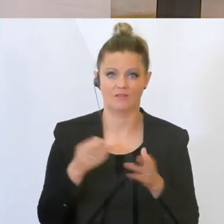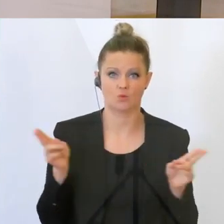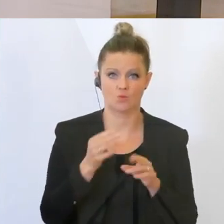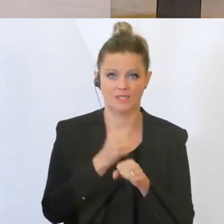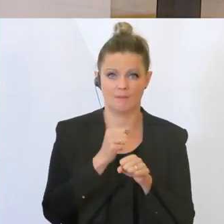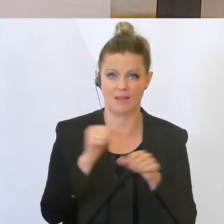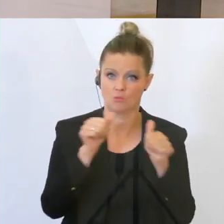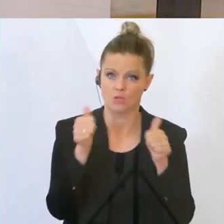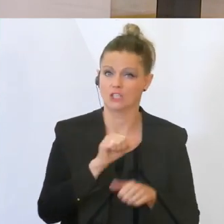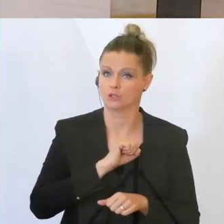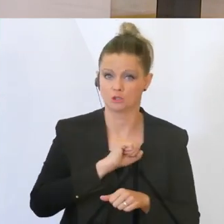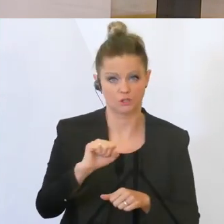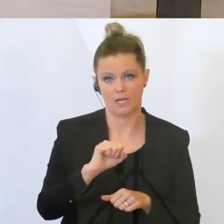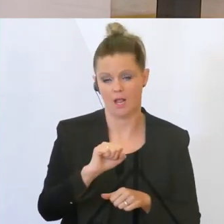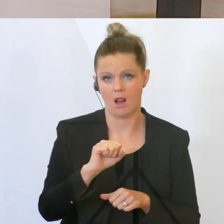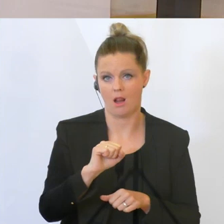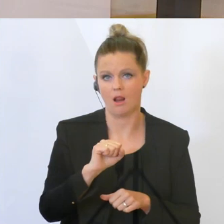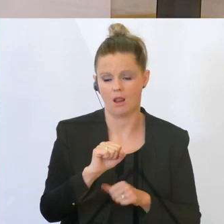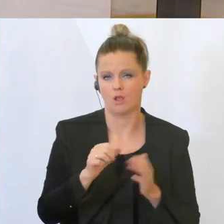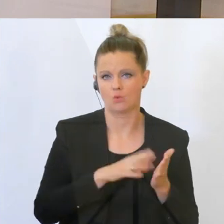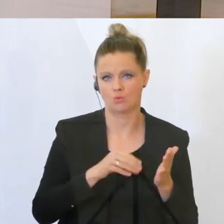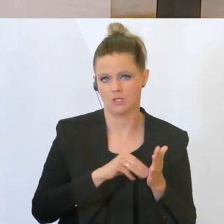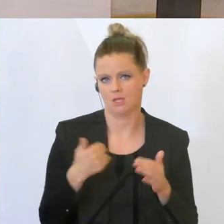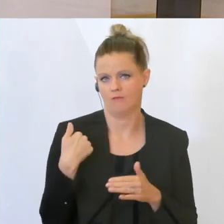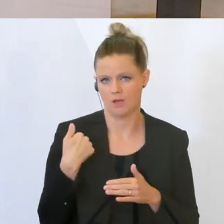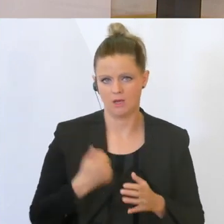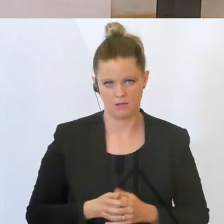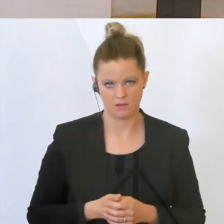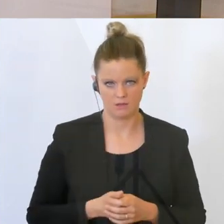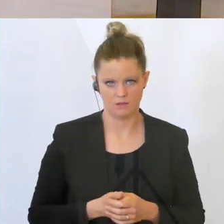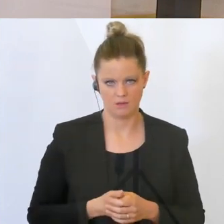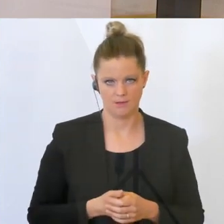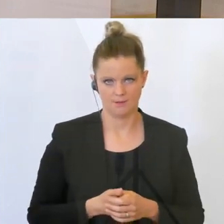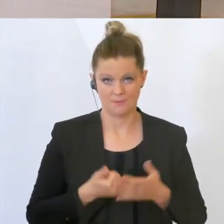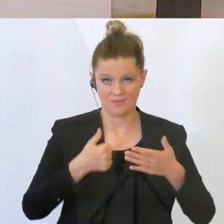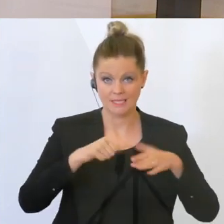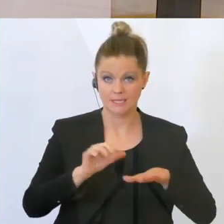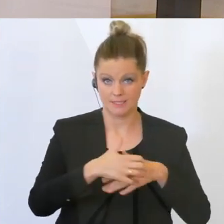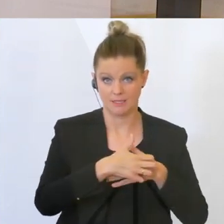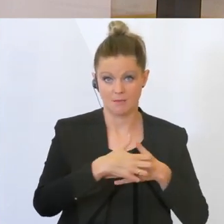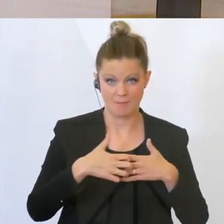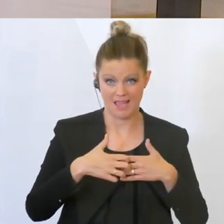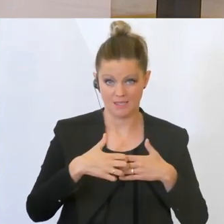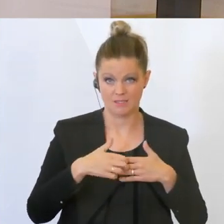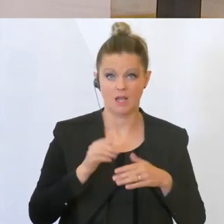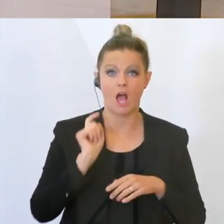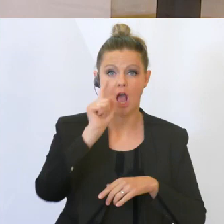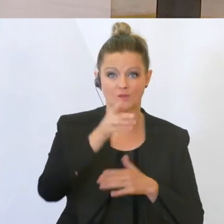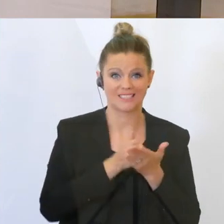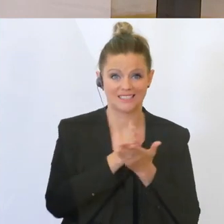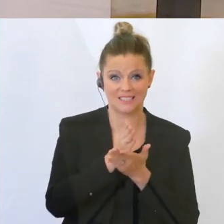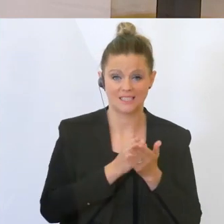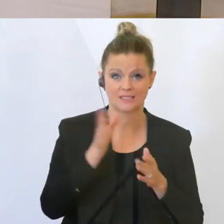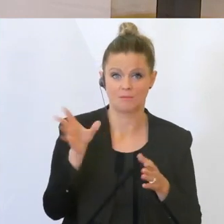deswegen sehr schnell davon Gebrauch gemacht. Also mit 16. März sind unsere Außendienstmitarbeiter gleich